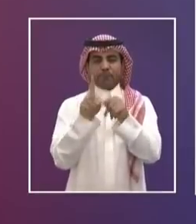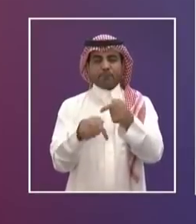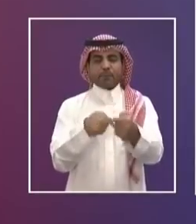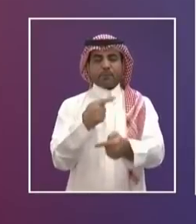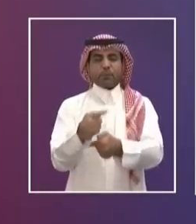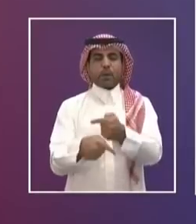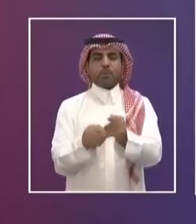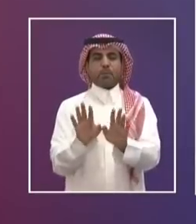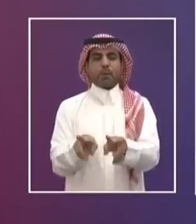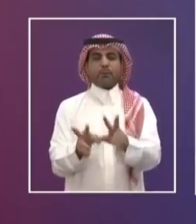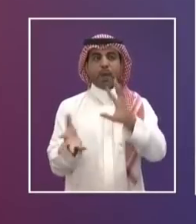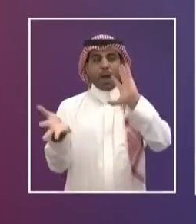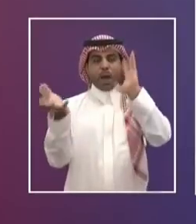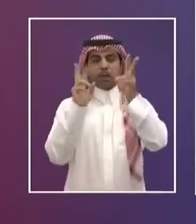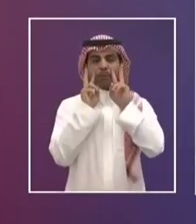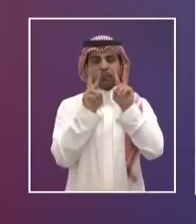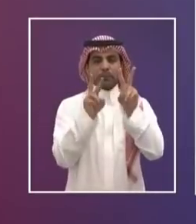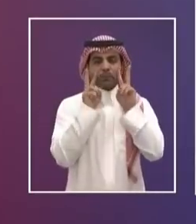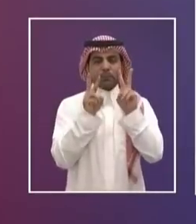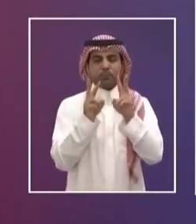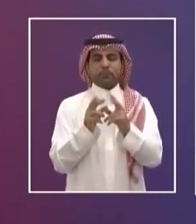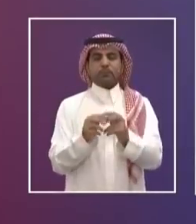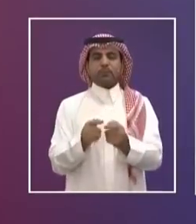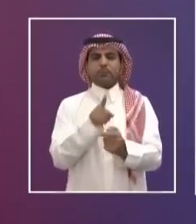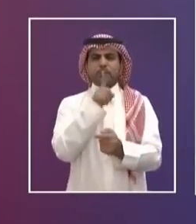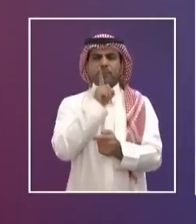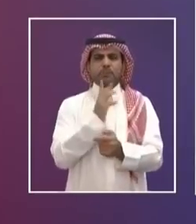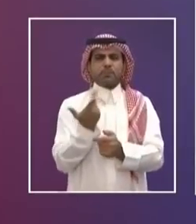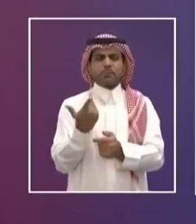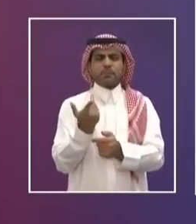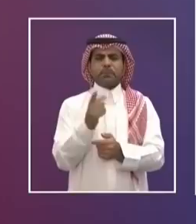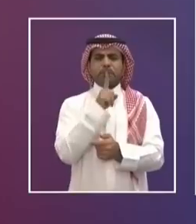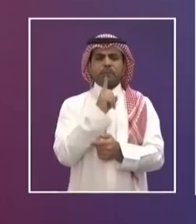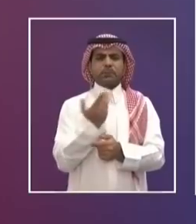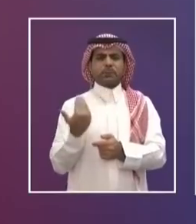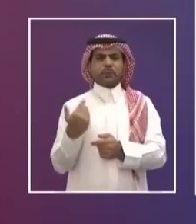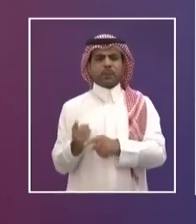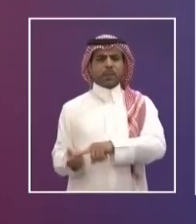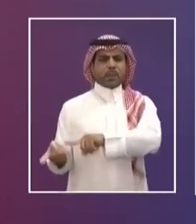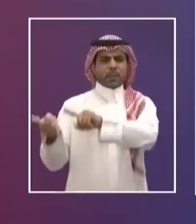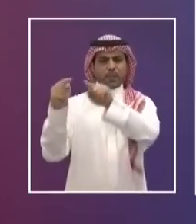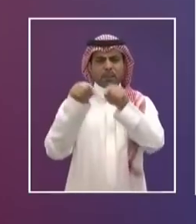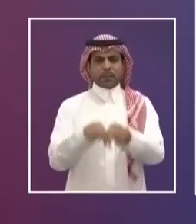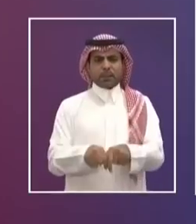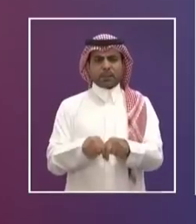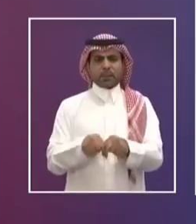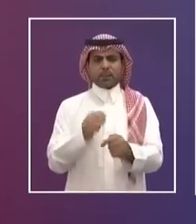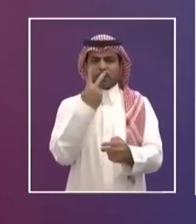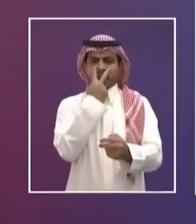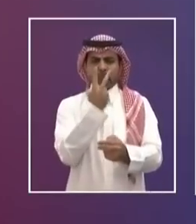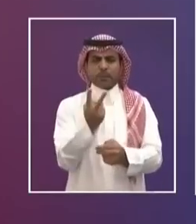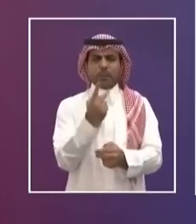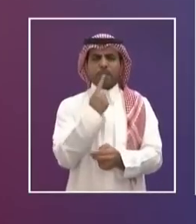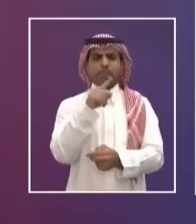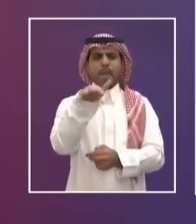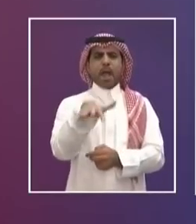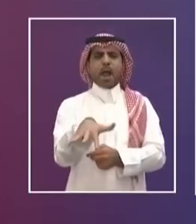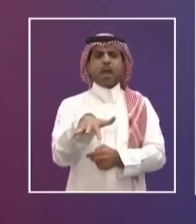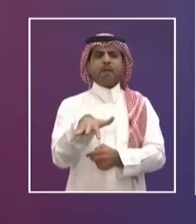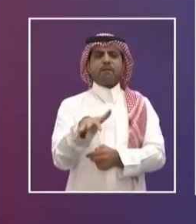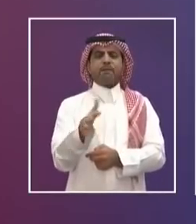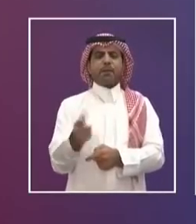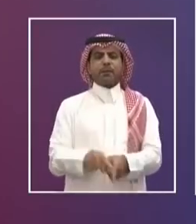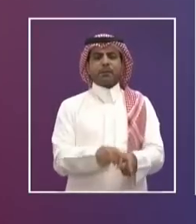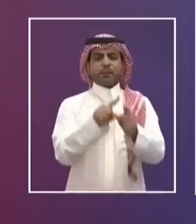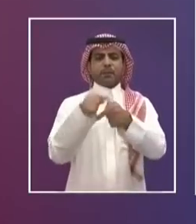الجائحة وعالميا يرصد بأنه منذ بداية شهر يونيو كان مستوى الحالات 100,000 حالة تسجل